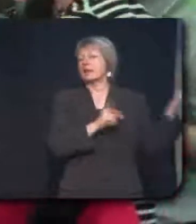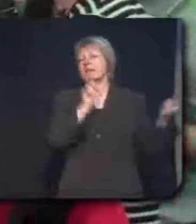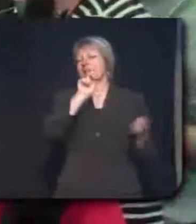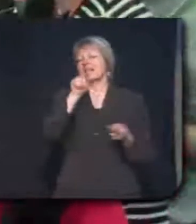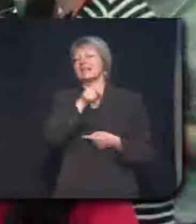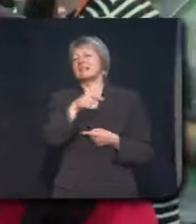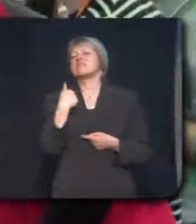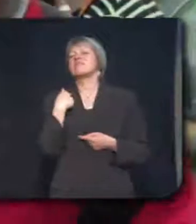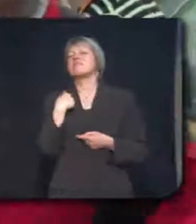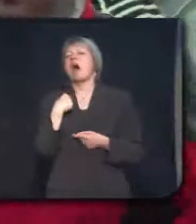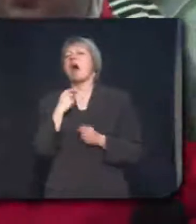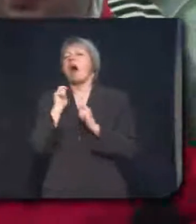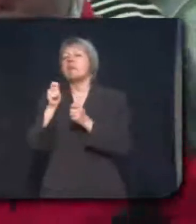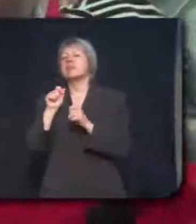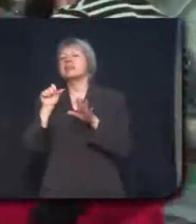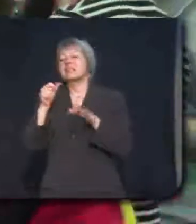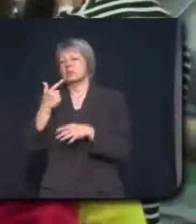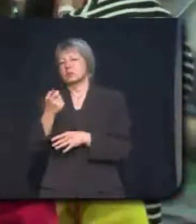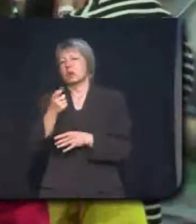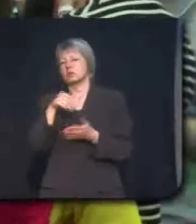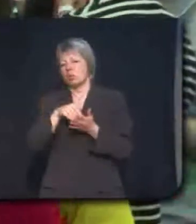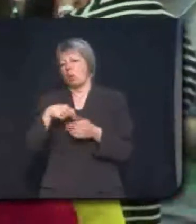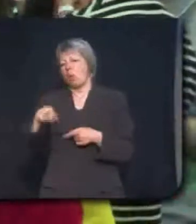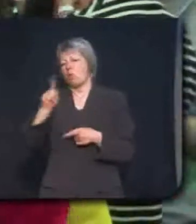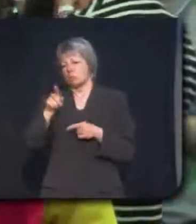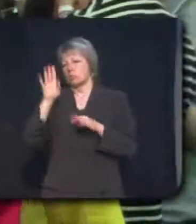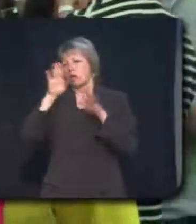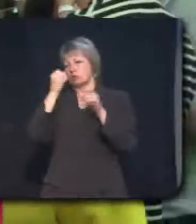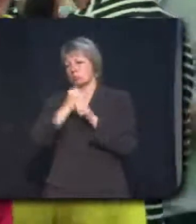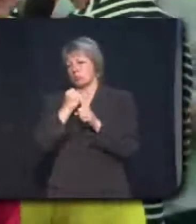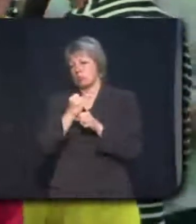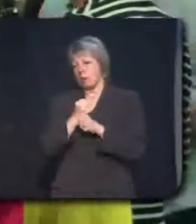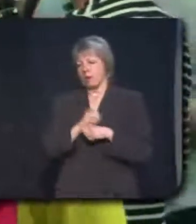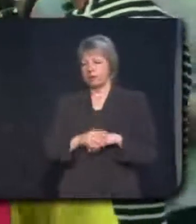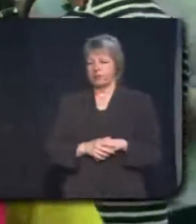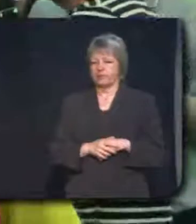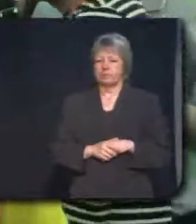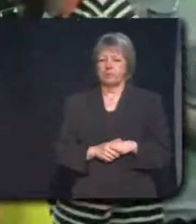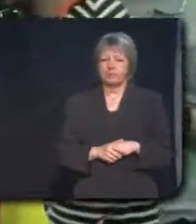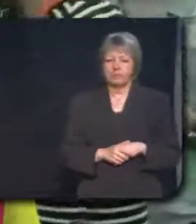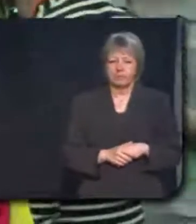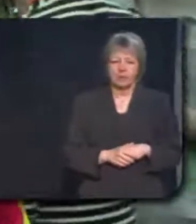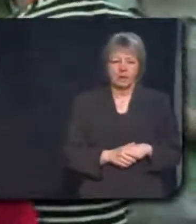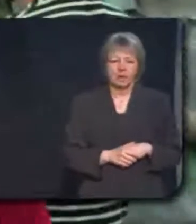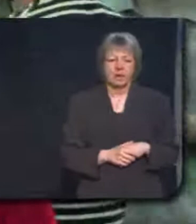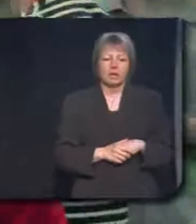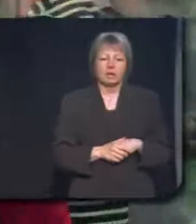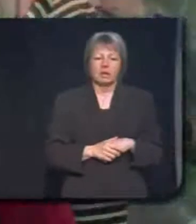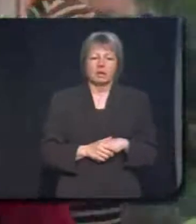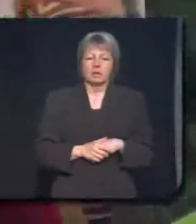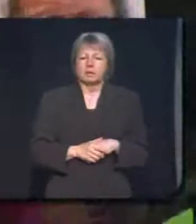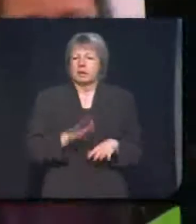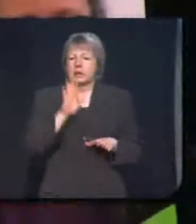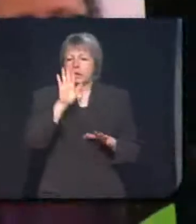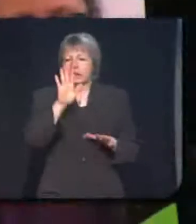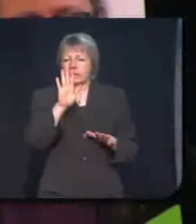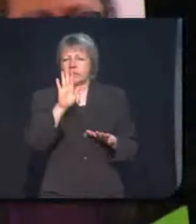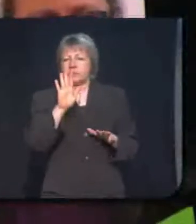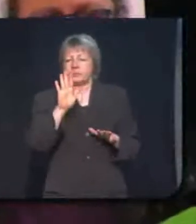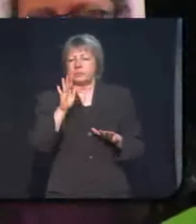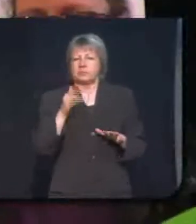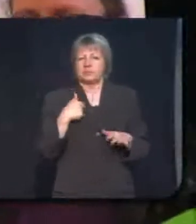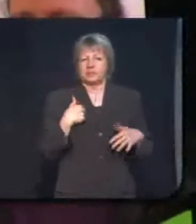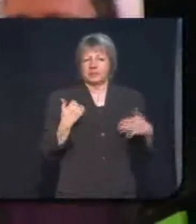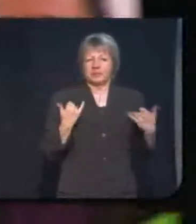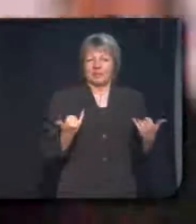26 der noch zur Abstimmung steht ich mache jetzt mal entschuldigung ich mache jetzt mal wieder kurz das mit der Erinnerung